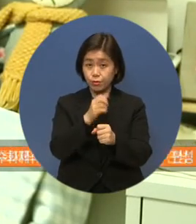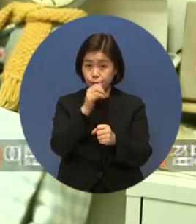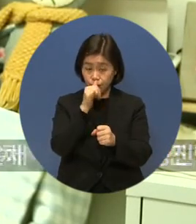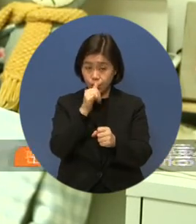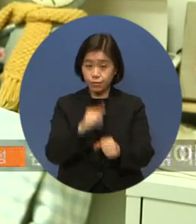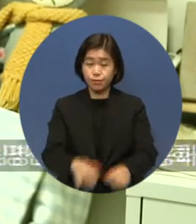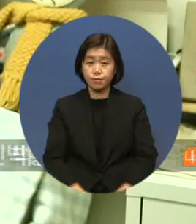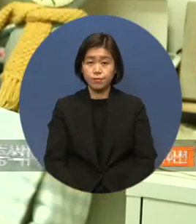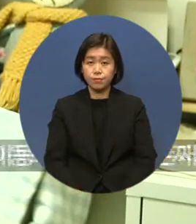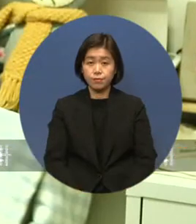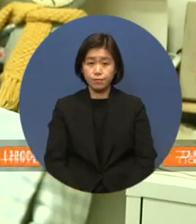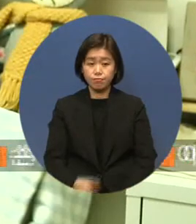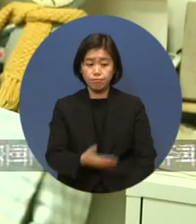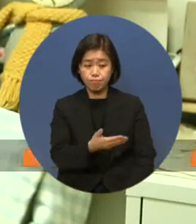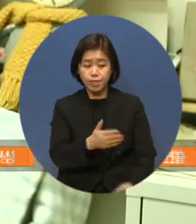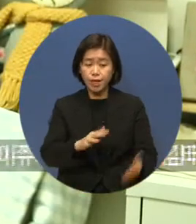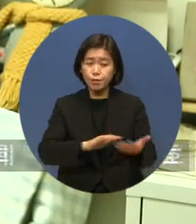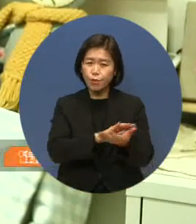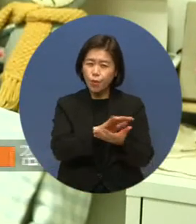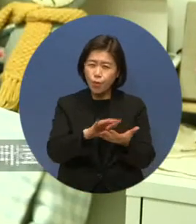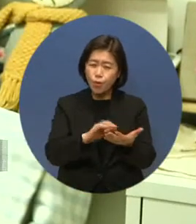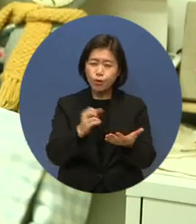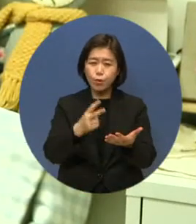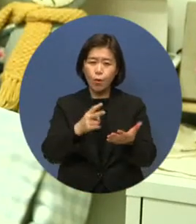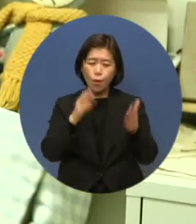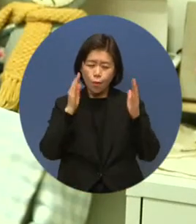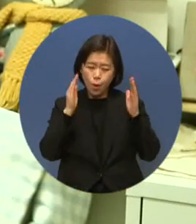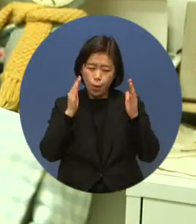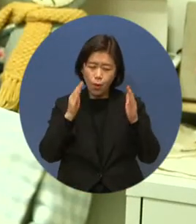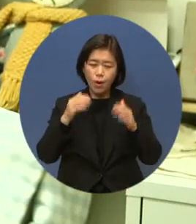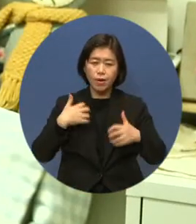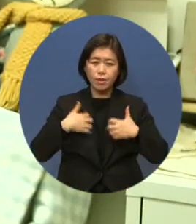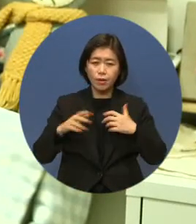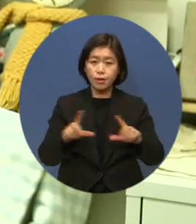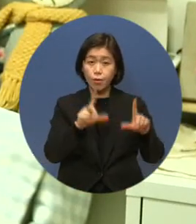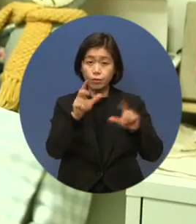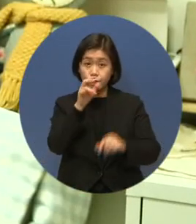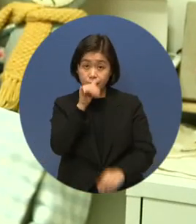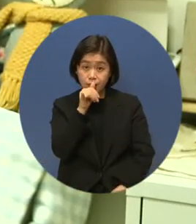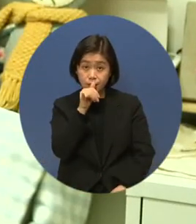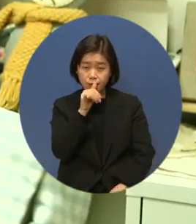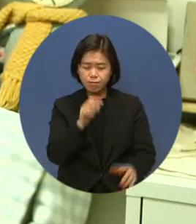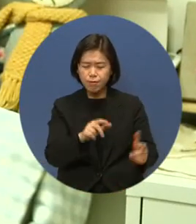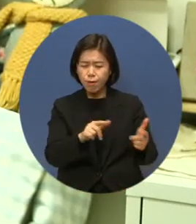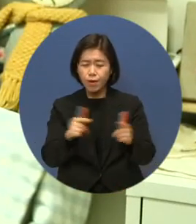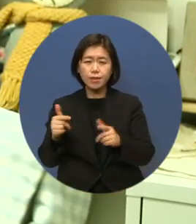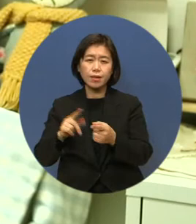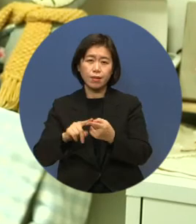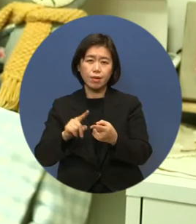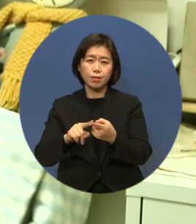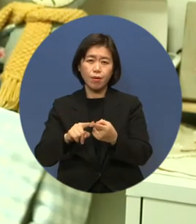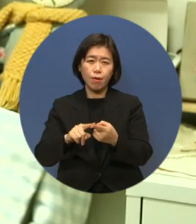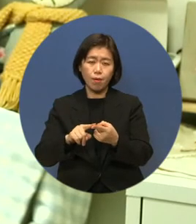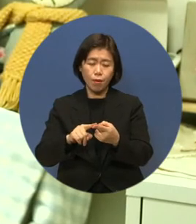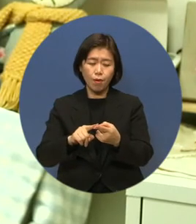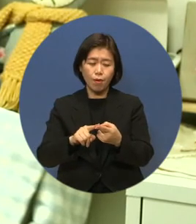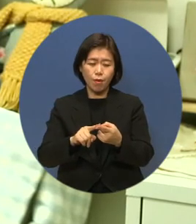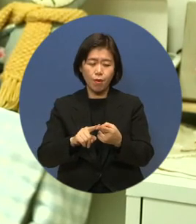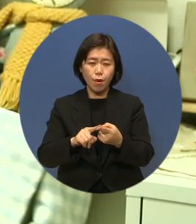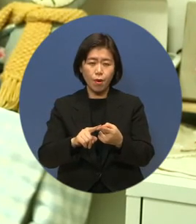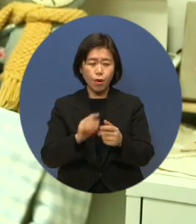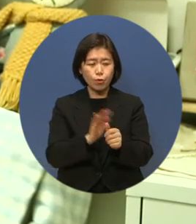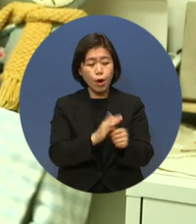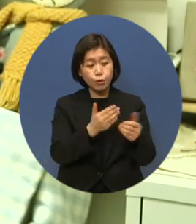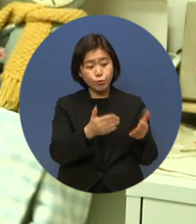가지고 아이들을 놀거나 조금 더 즐겁게 생활할 수 있는 거를 많이 볼 수 있었으면